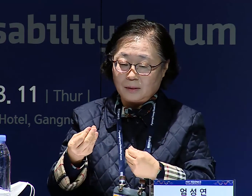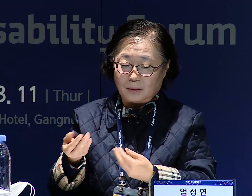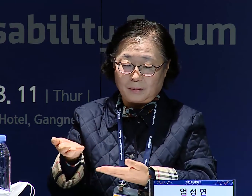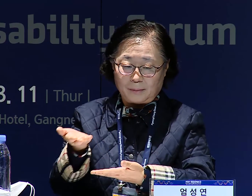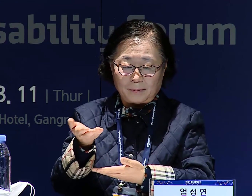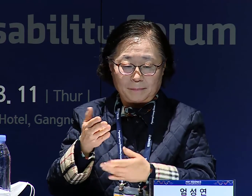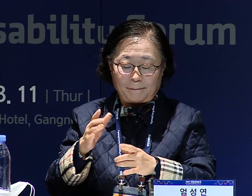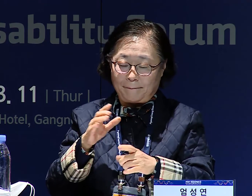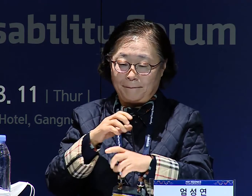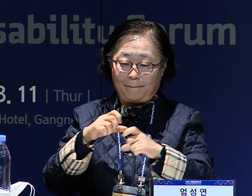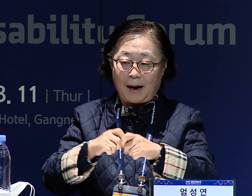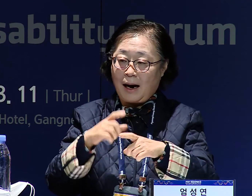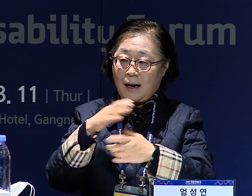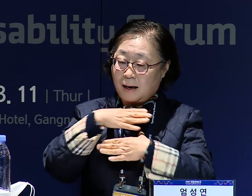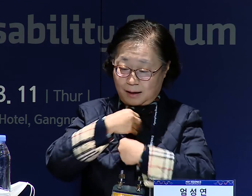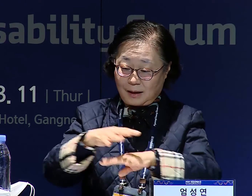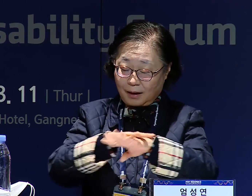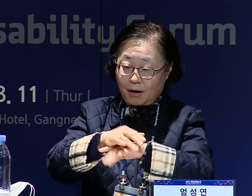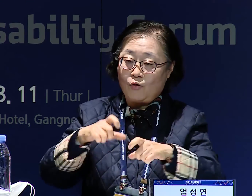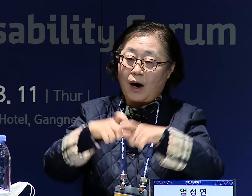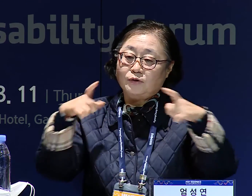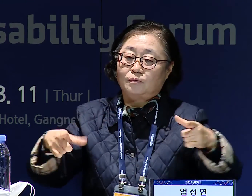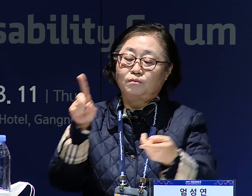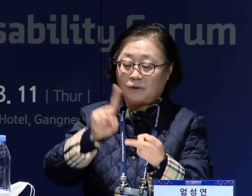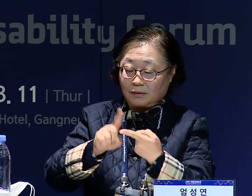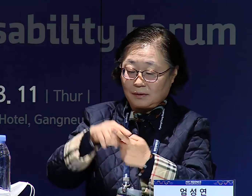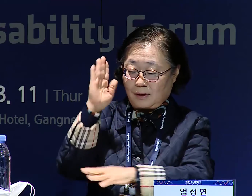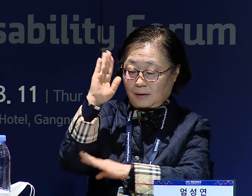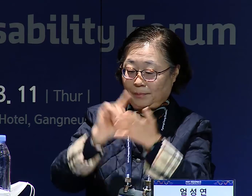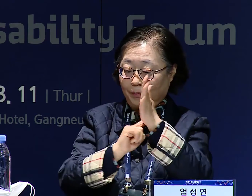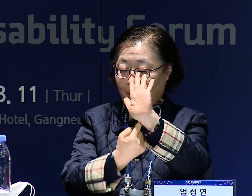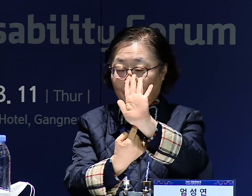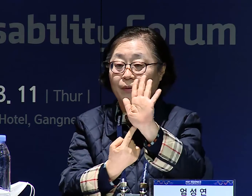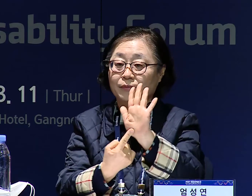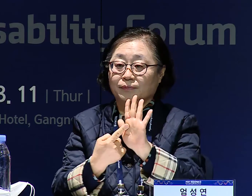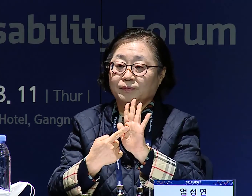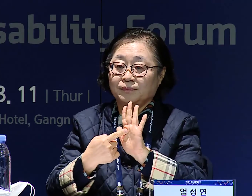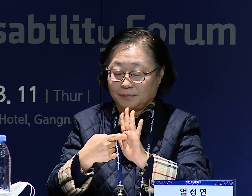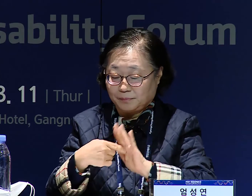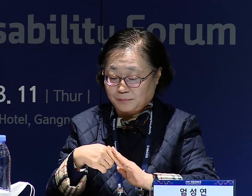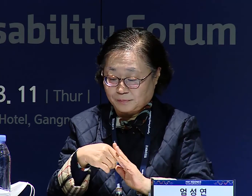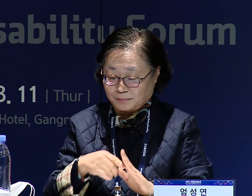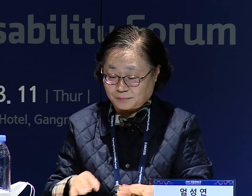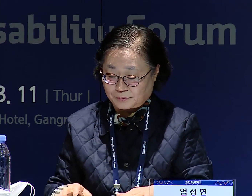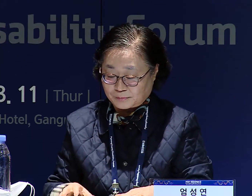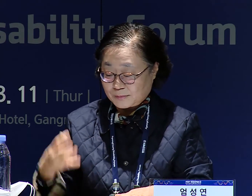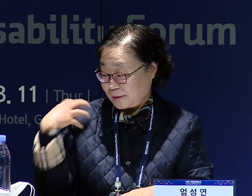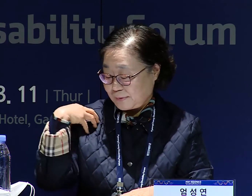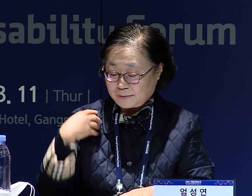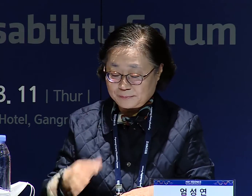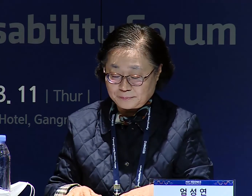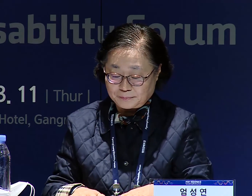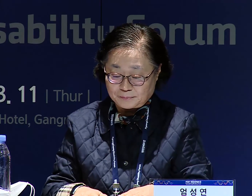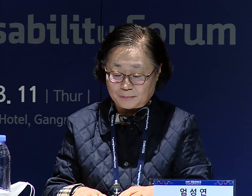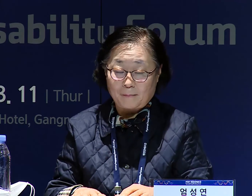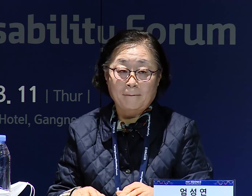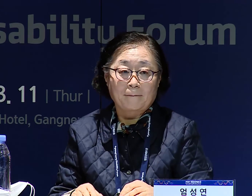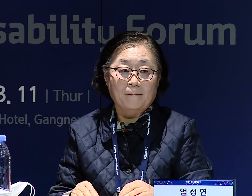포스트 코로나 시대 청각 장애인 안전망 확충에 대하여 발표를 하게 되었습니다.